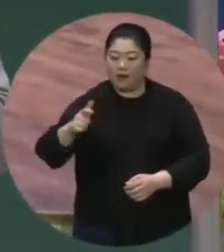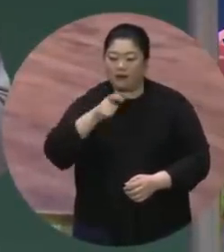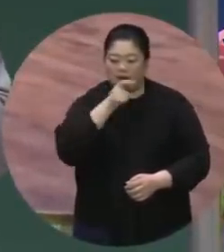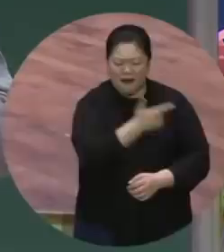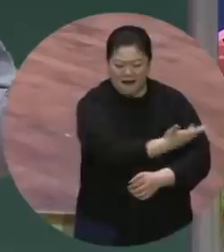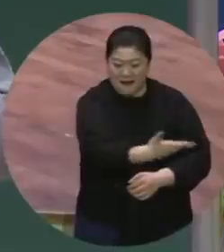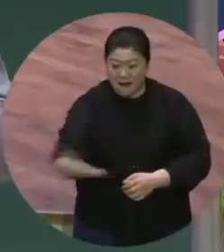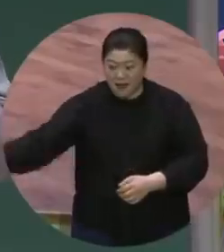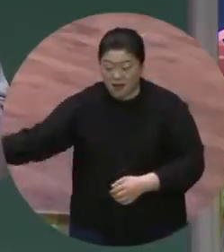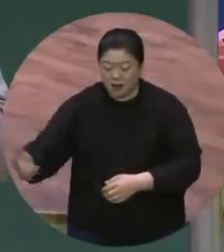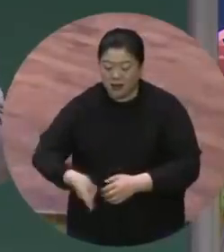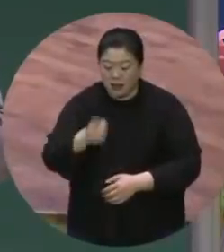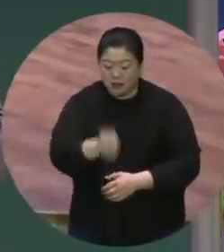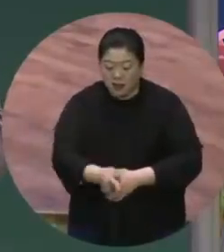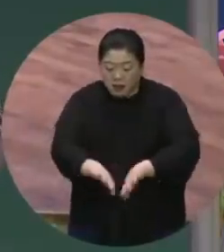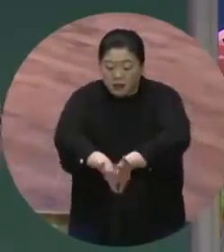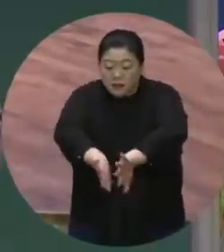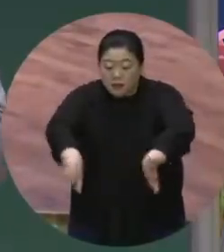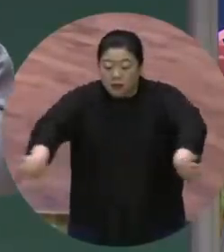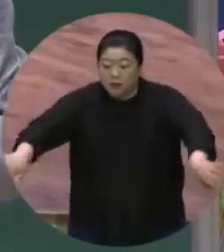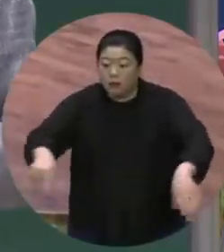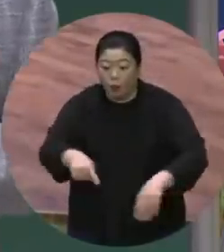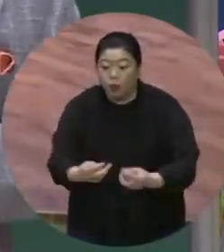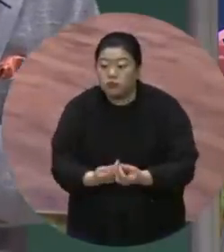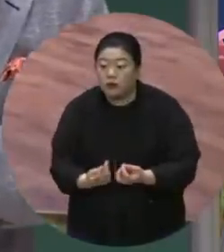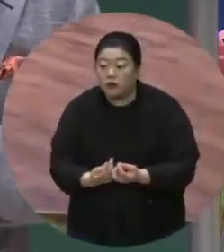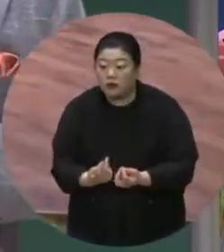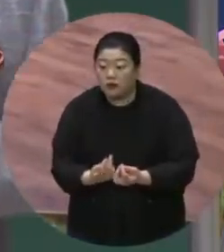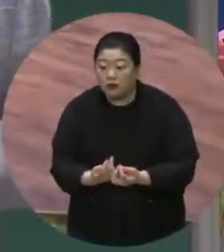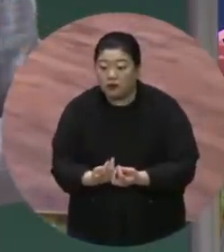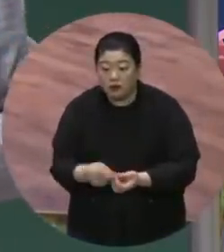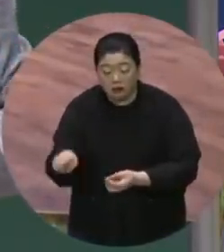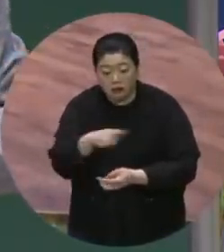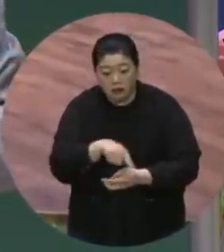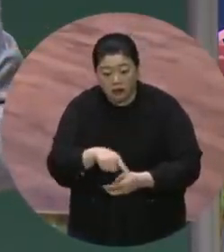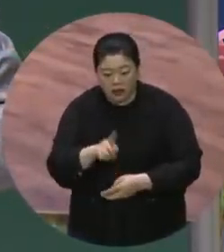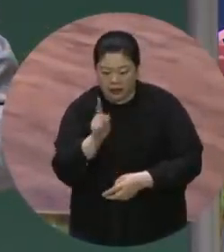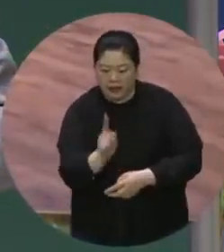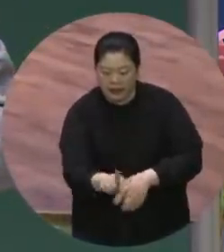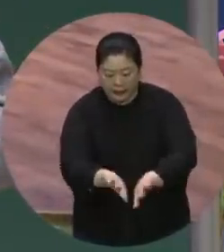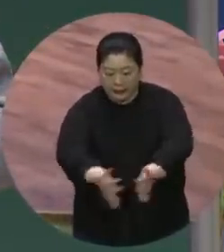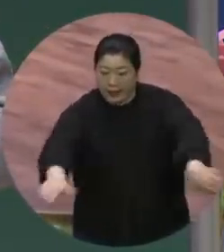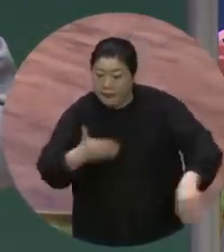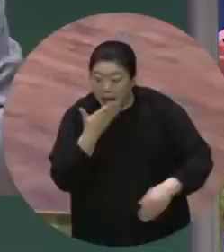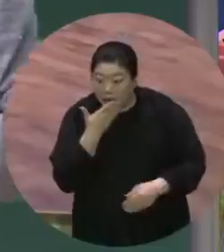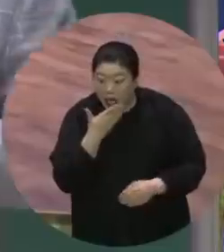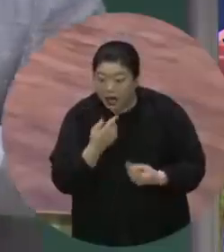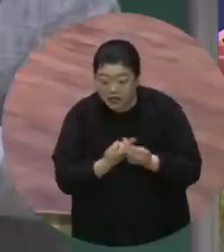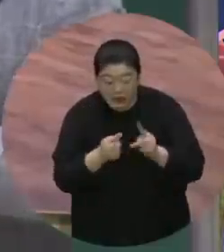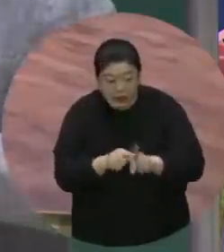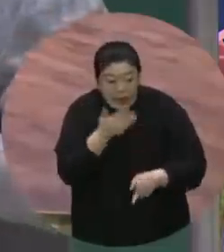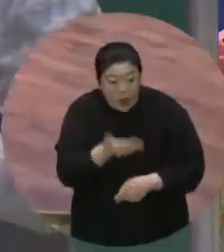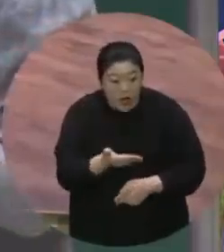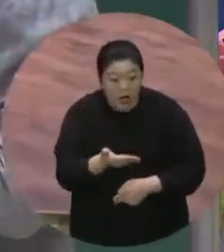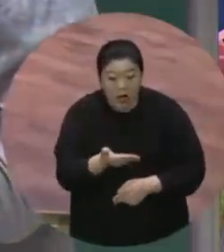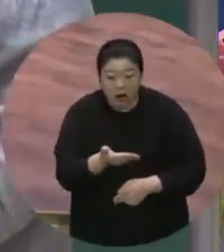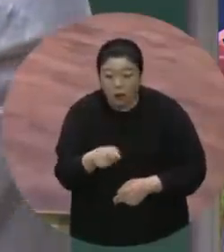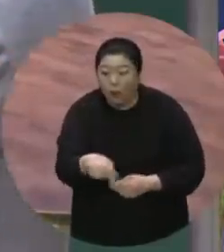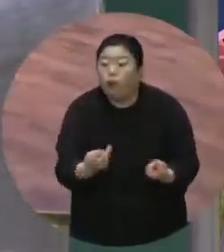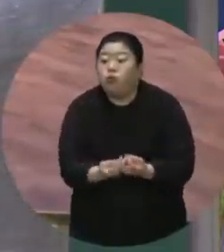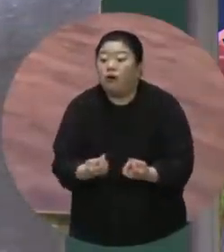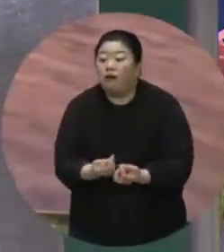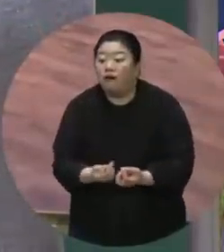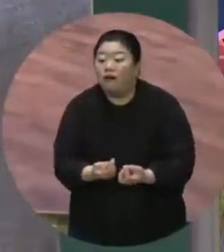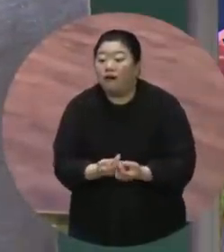갈라집니까? 어떻게 이런 사건들이 도대체 인간 상식을 초월하는 사건들이 생기느냐? 이런 사건 일어난 이유가 뭐예요? 이게